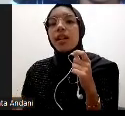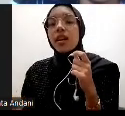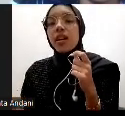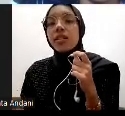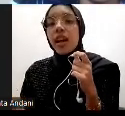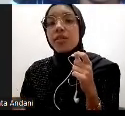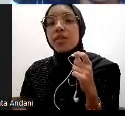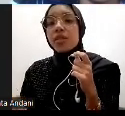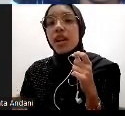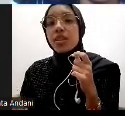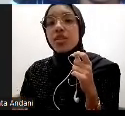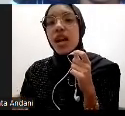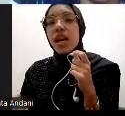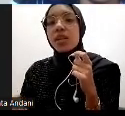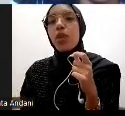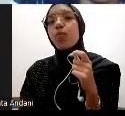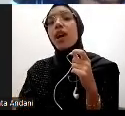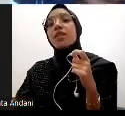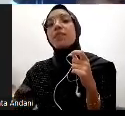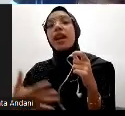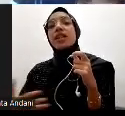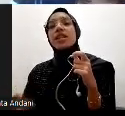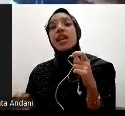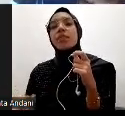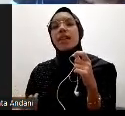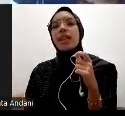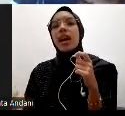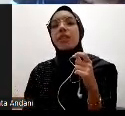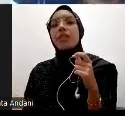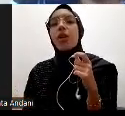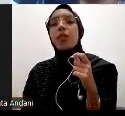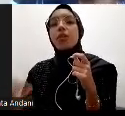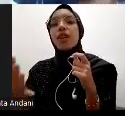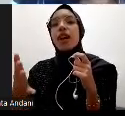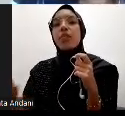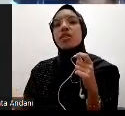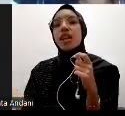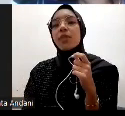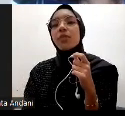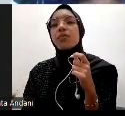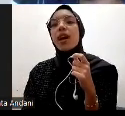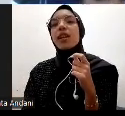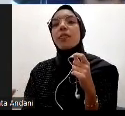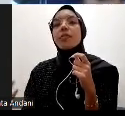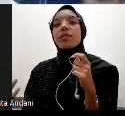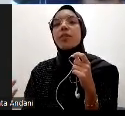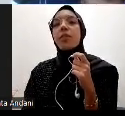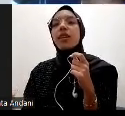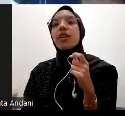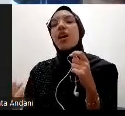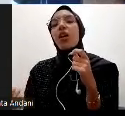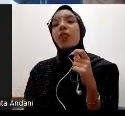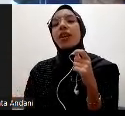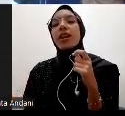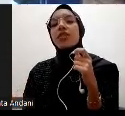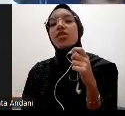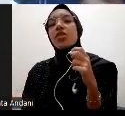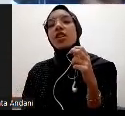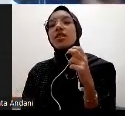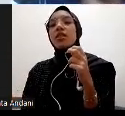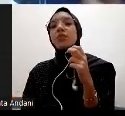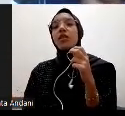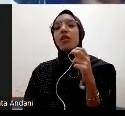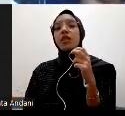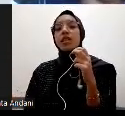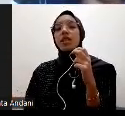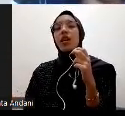yang saya ambil studi kasus dari populasi Malaysia yang menyatakan bahwa penggunaan ponsel yang berlebihan dapat menyebabkan komplikasi fisiologis